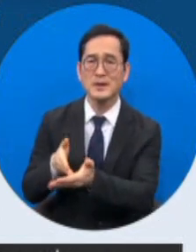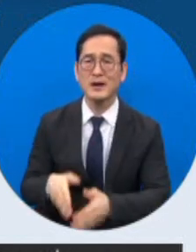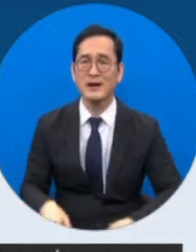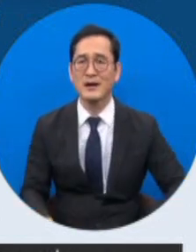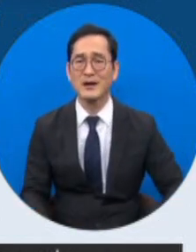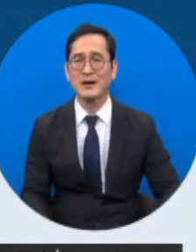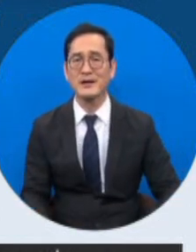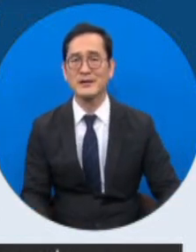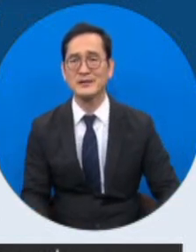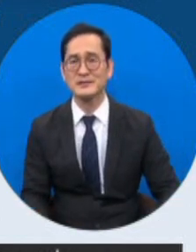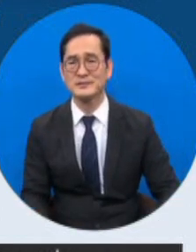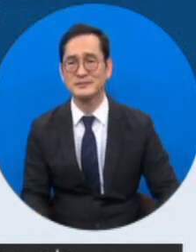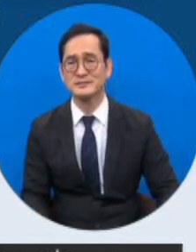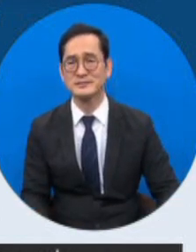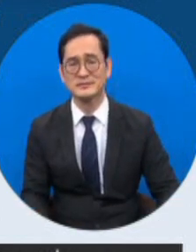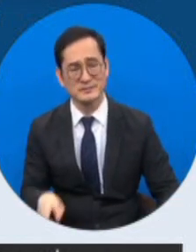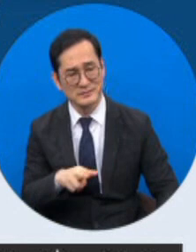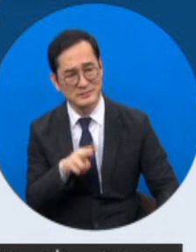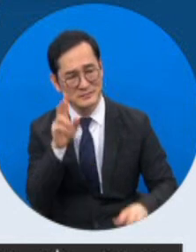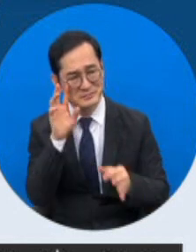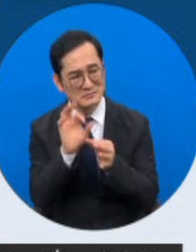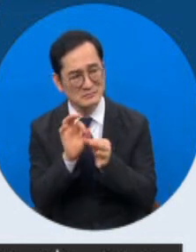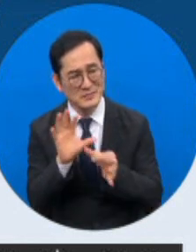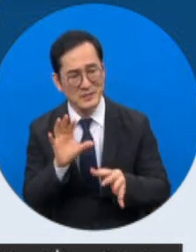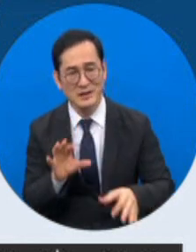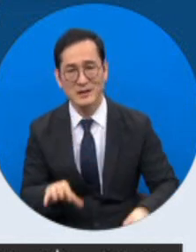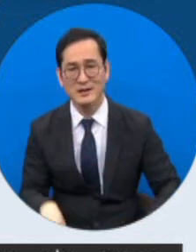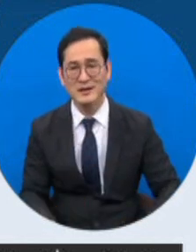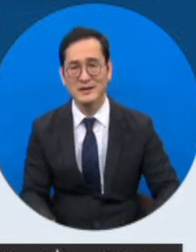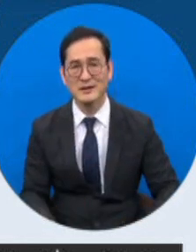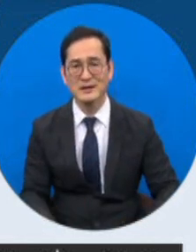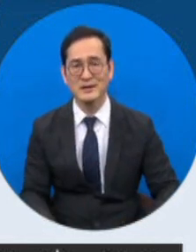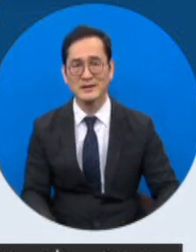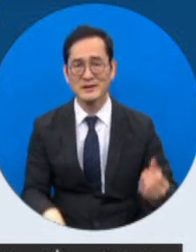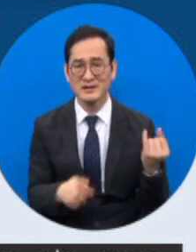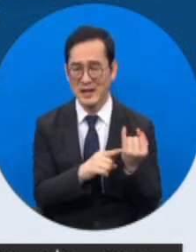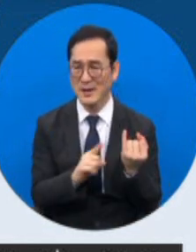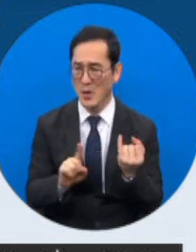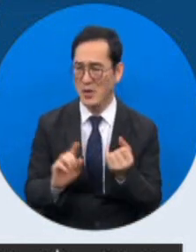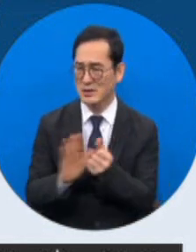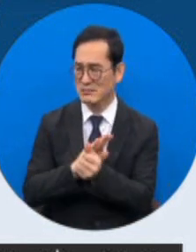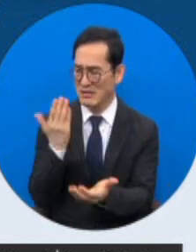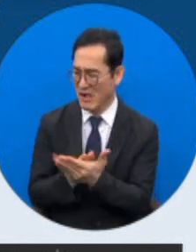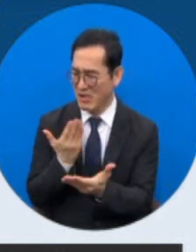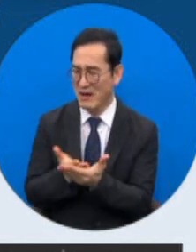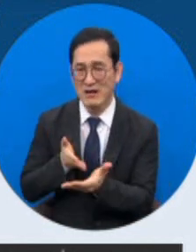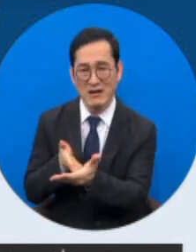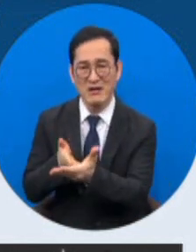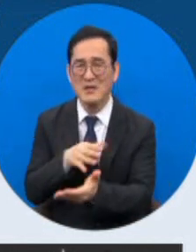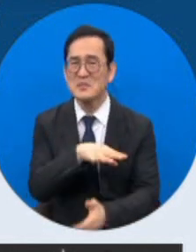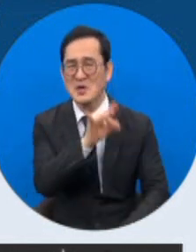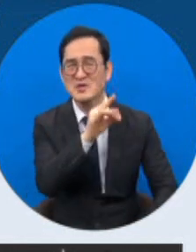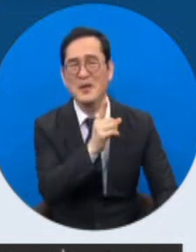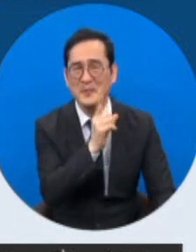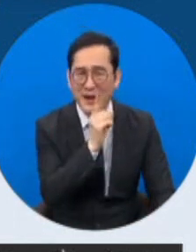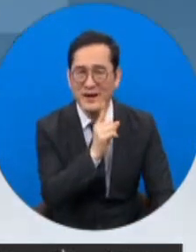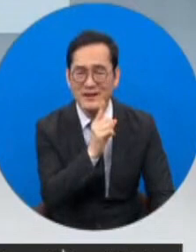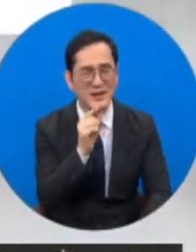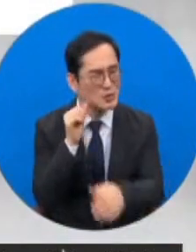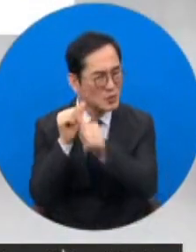나왔는지 정을 너무 우아하고 됐는데 뭐 있고 머물러 이제 비대위원장이 니까 이제 대표 의 급에 해당 은